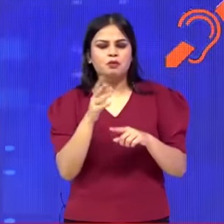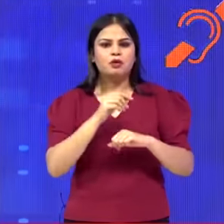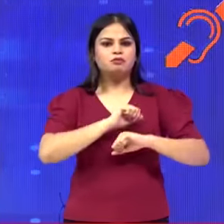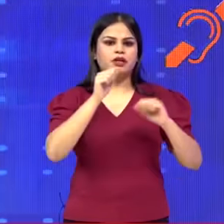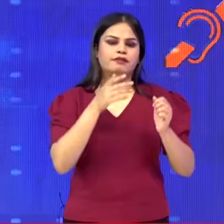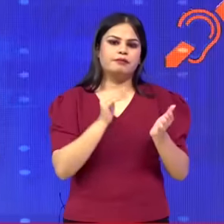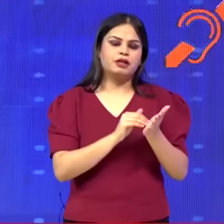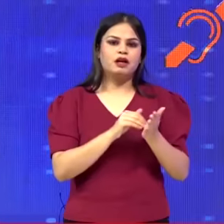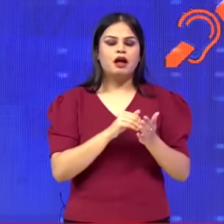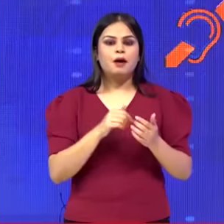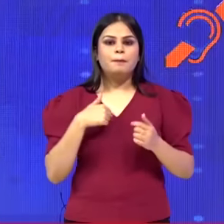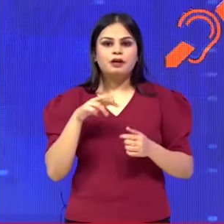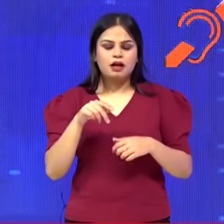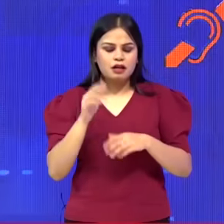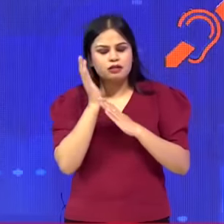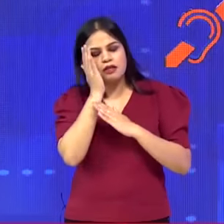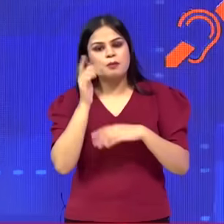5:30. सो आई स्लीप ओनली अबाउट